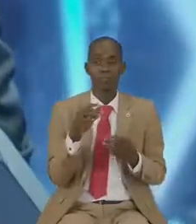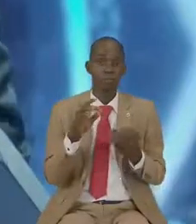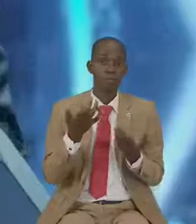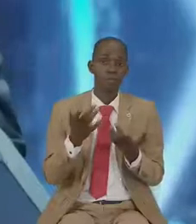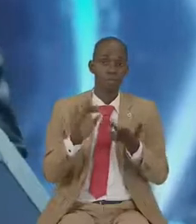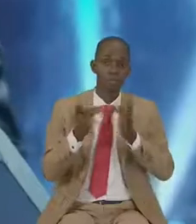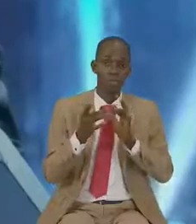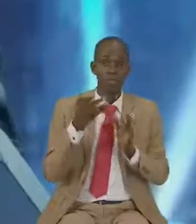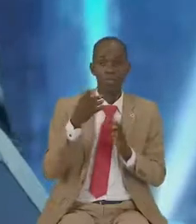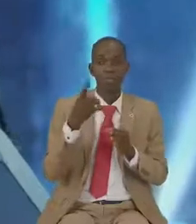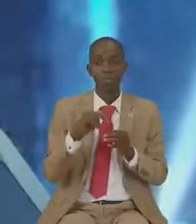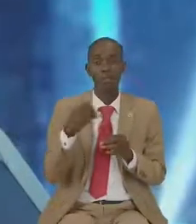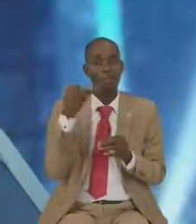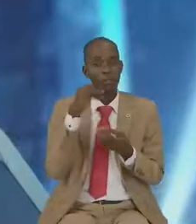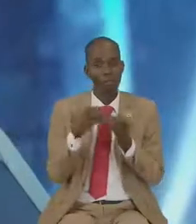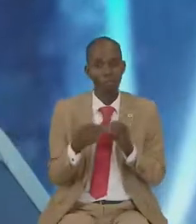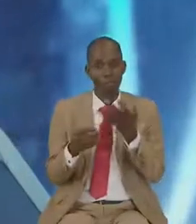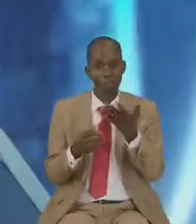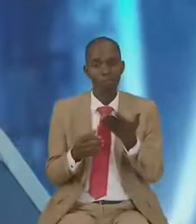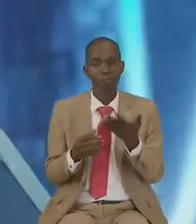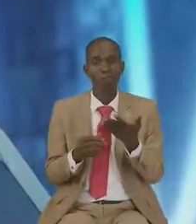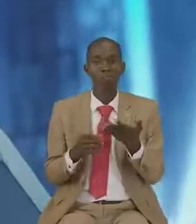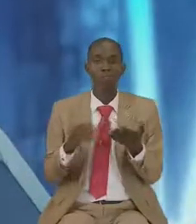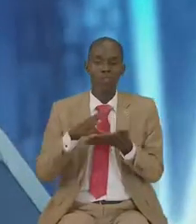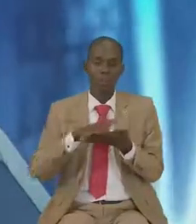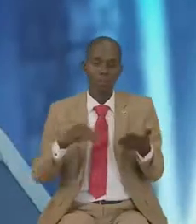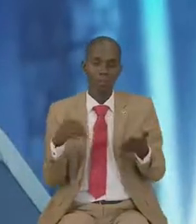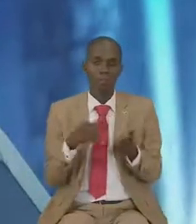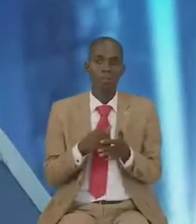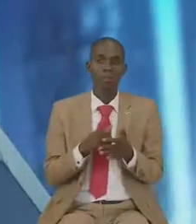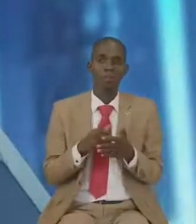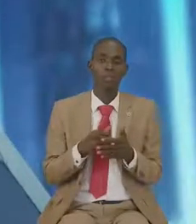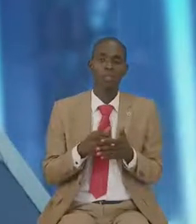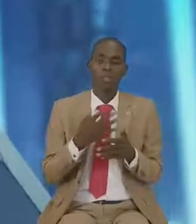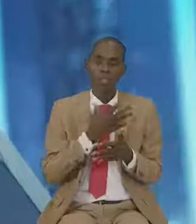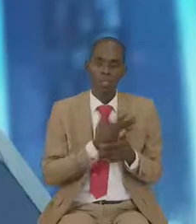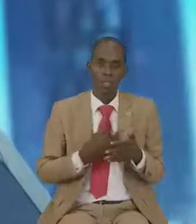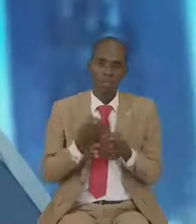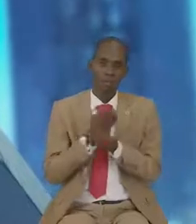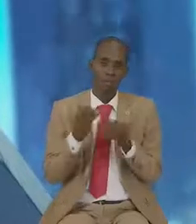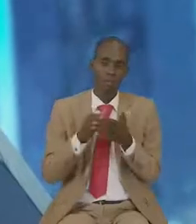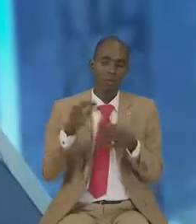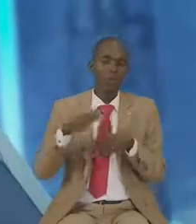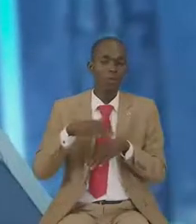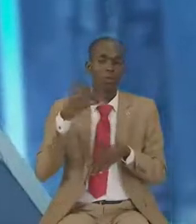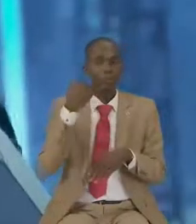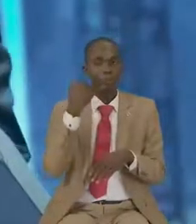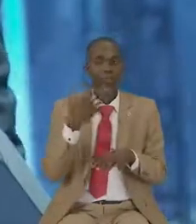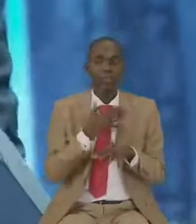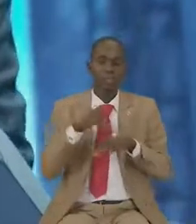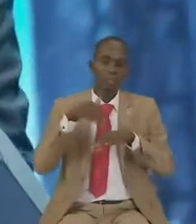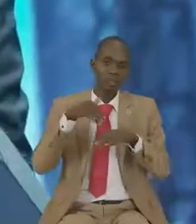Si vous avez donné votre vie au Seigneur, vous êtes en ligne. Le lien est là pour vous. Cliquez le